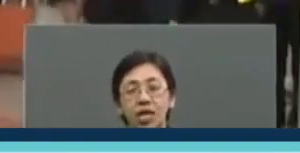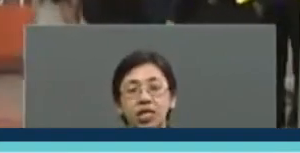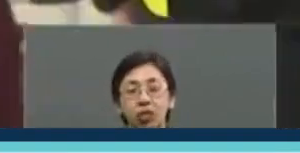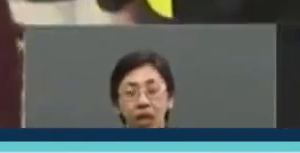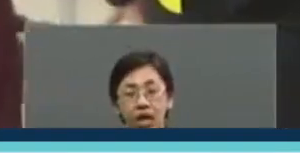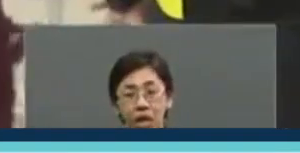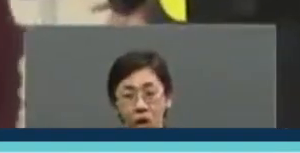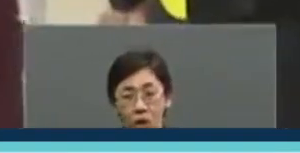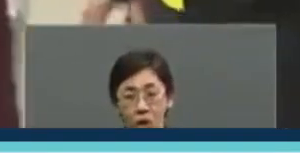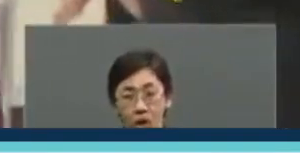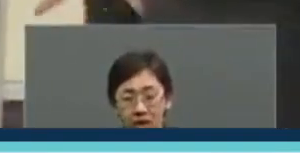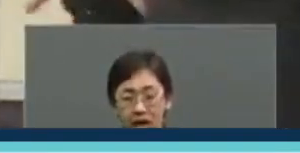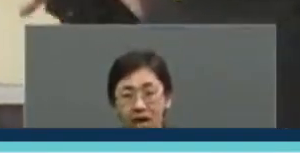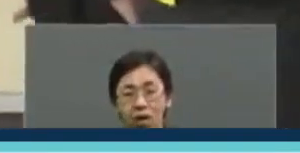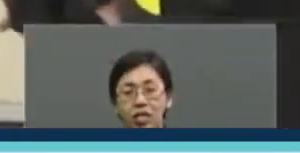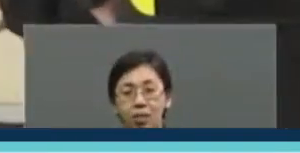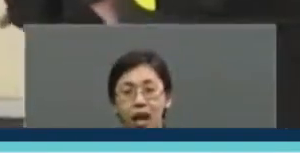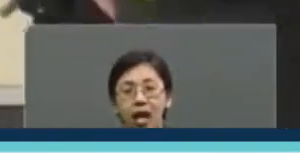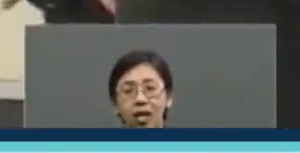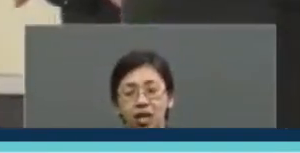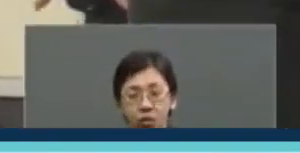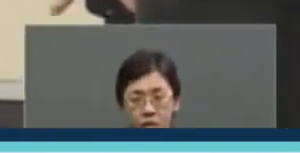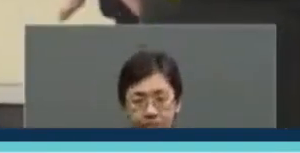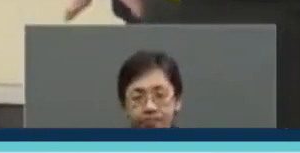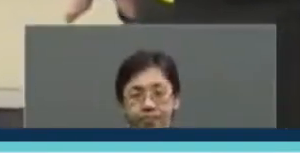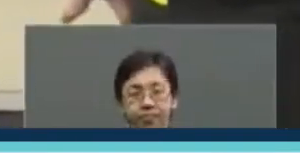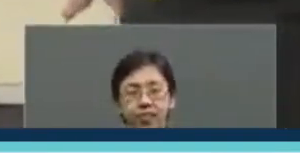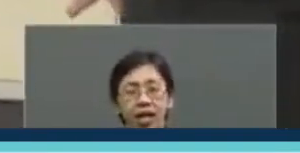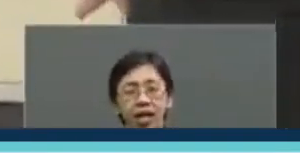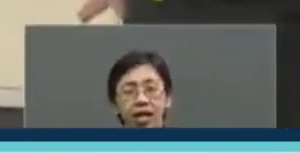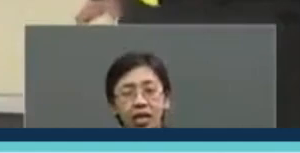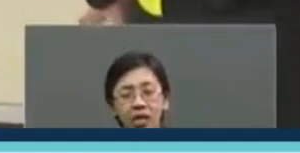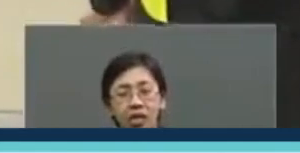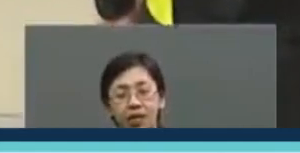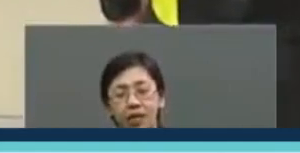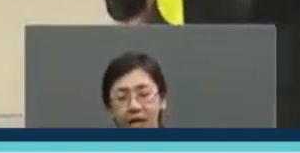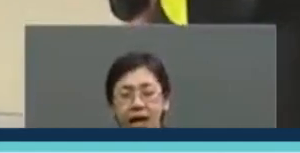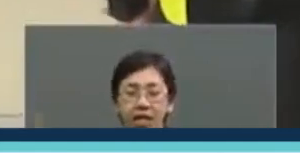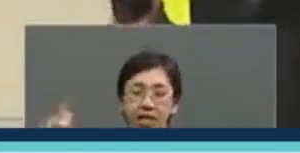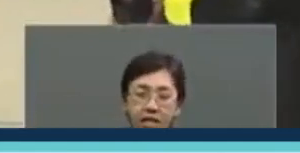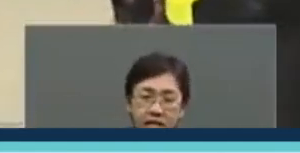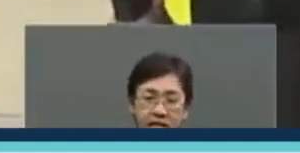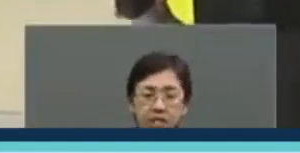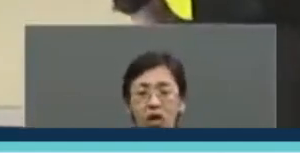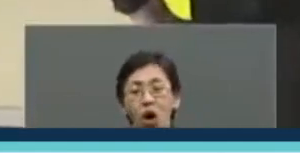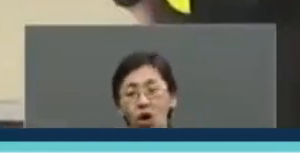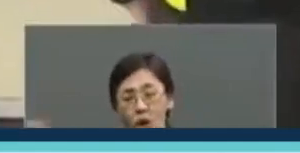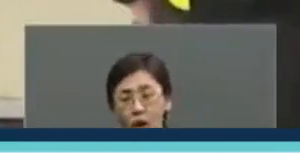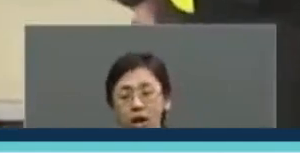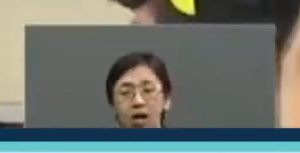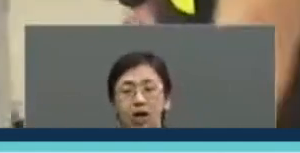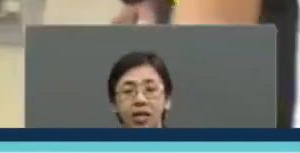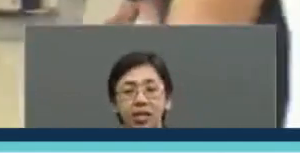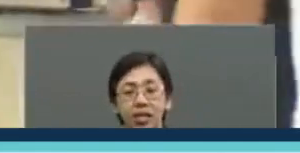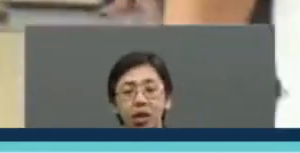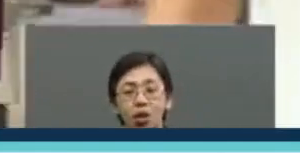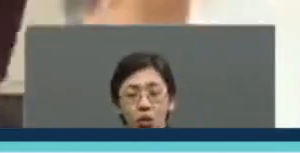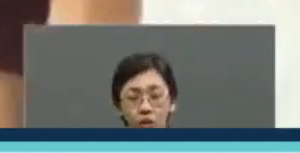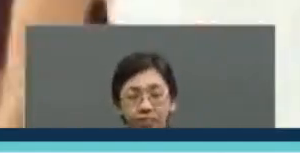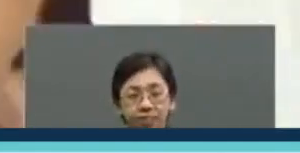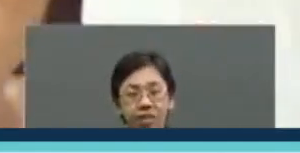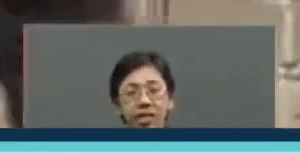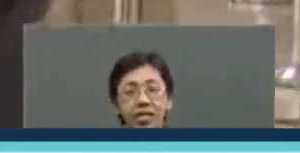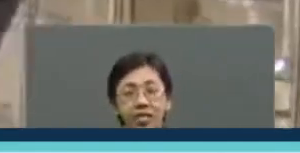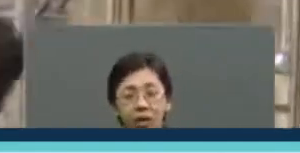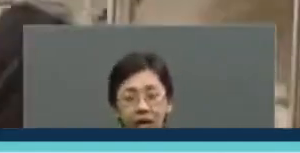จีนเดินทางเข้าไทยถึง10 ล้านคนด้วยเช่นกัน ได้บอกว่าประเทศไทยเองเนี่ยจะมีการทำฟรีวีซ่านะครับเป็นการถา